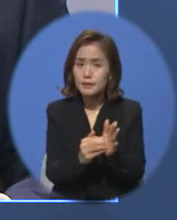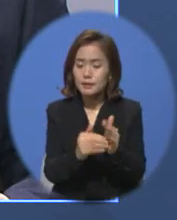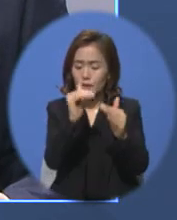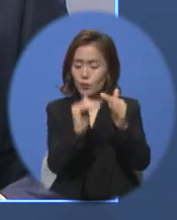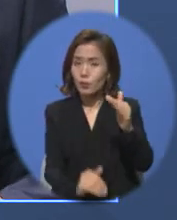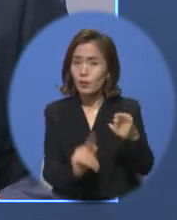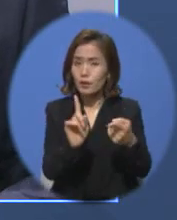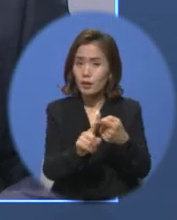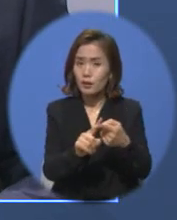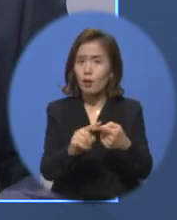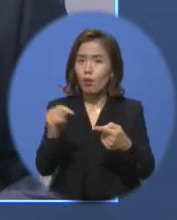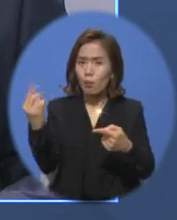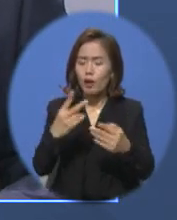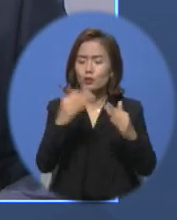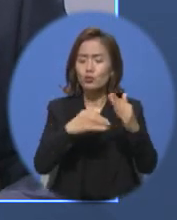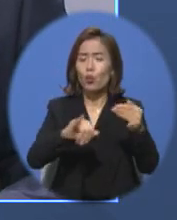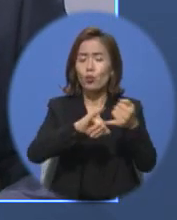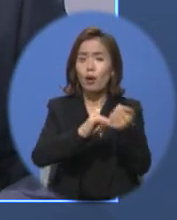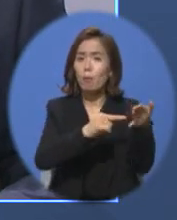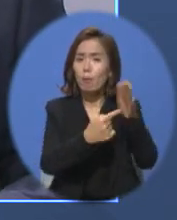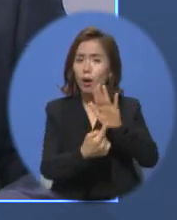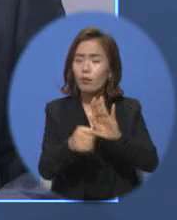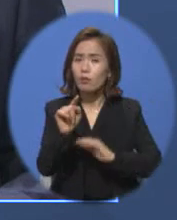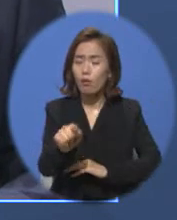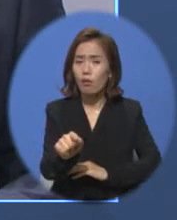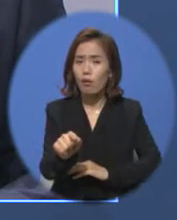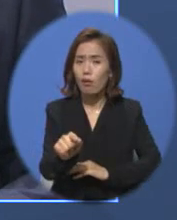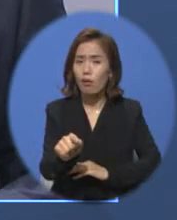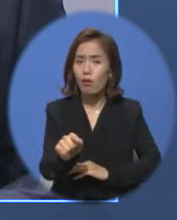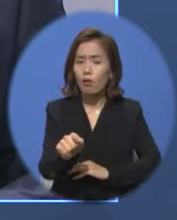현행정책이나지역정세에대한심각한인식부족을보여주는것이아닐까요